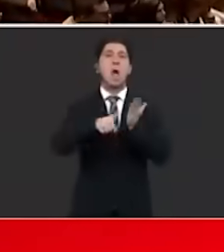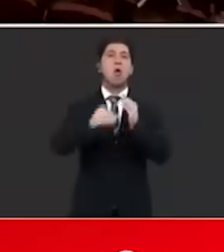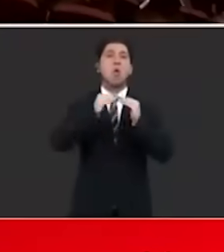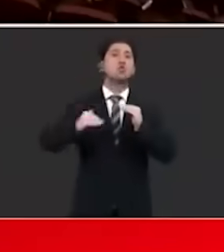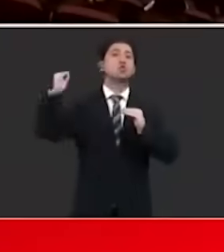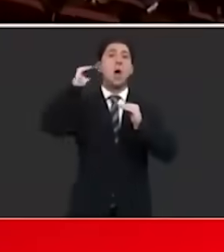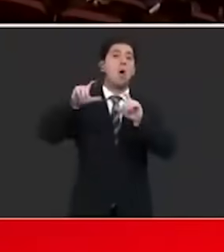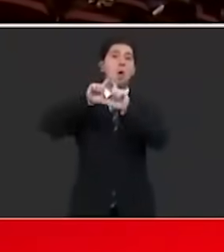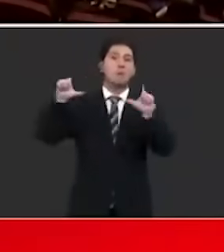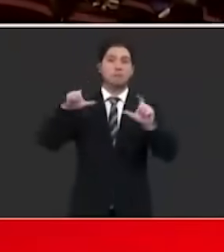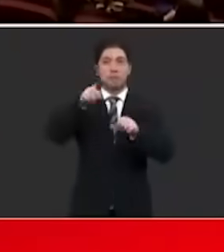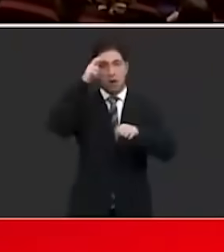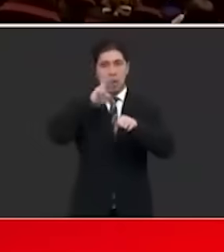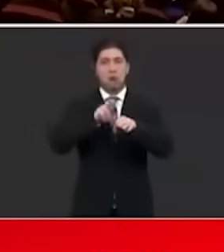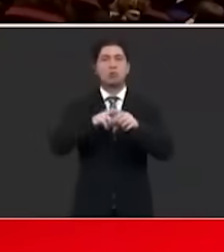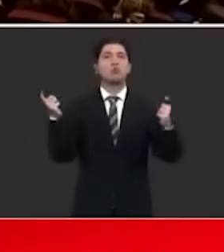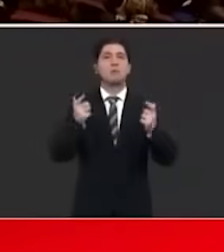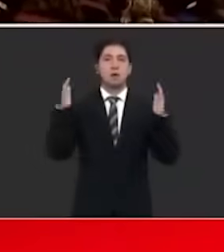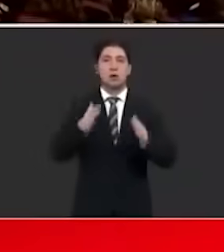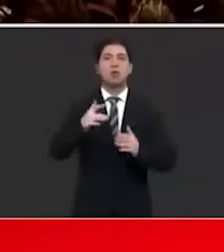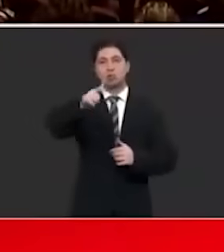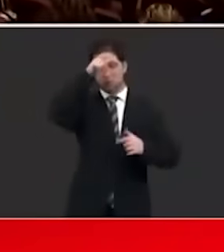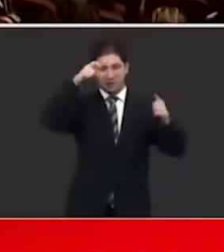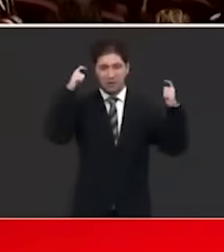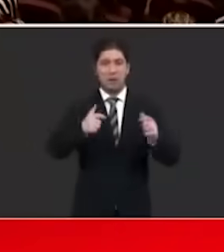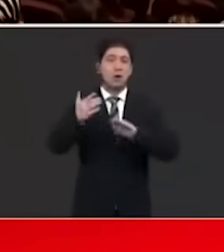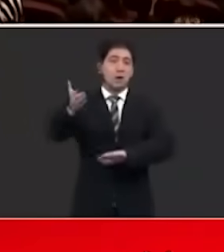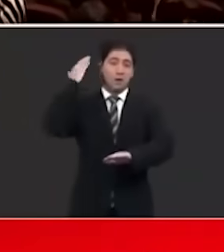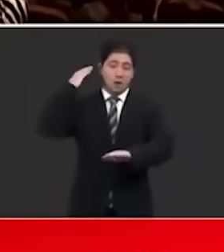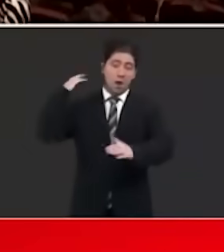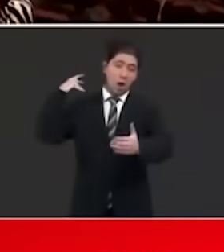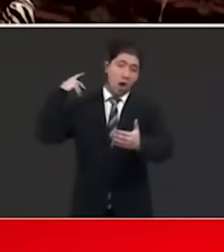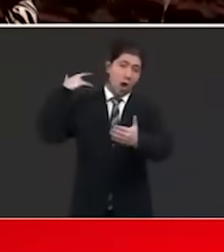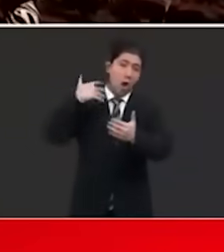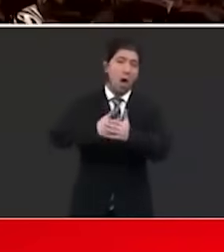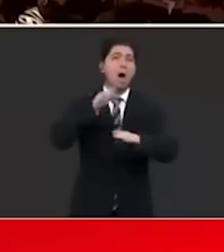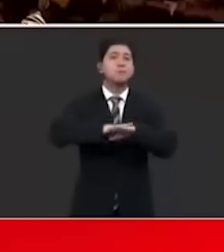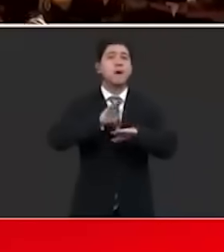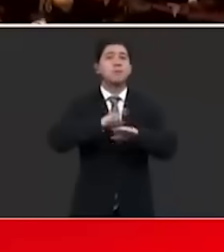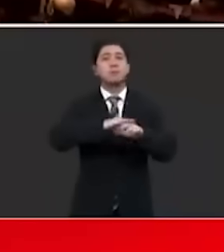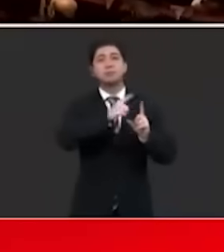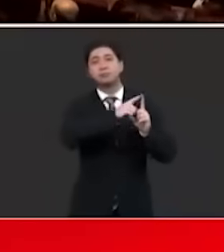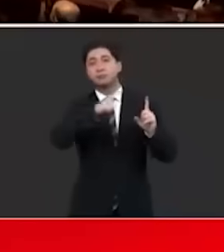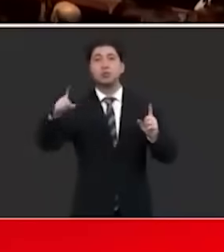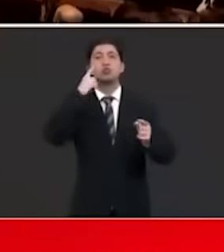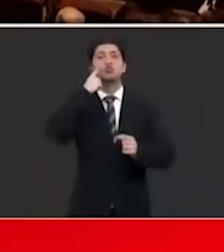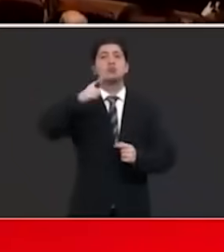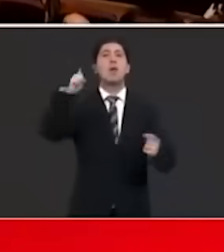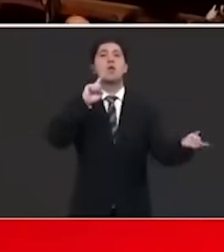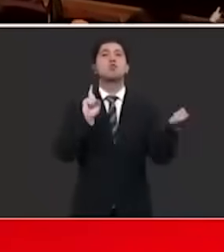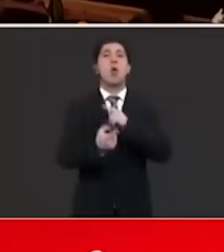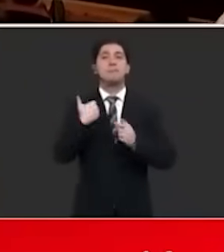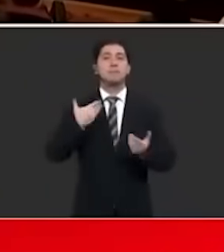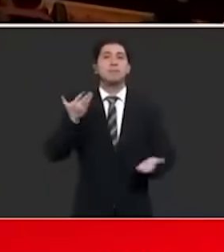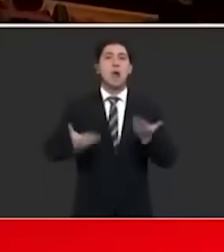anma toplantısında ülkemizin geçmişten bugüne serencamını ve Cumhuriyet dönemini değerlendirme